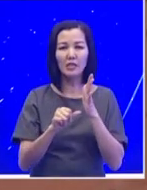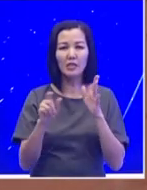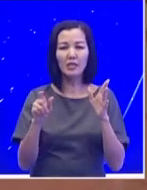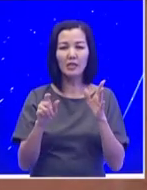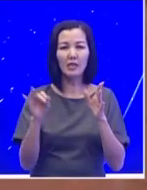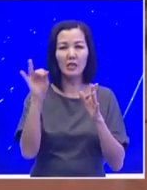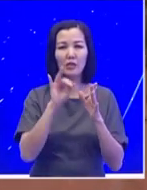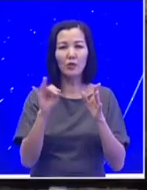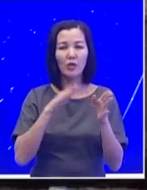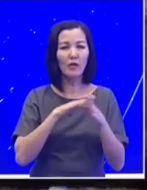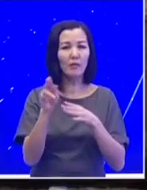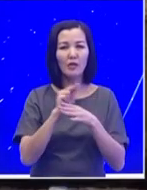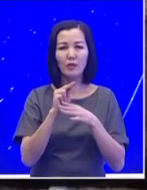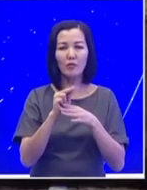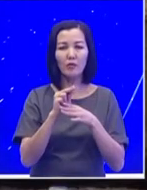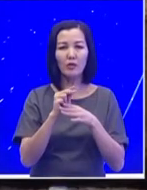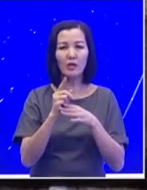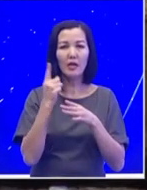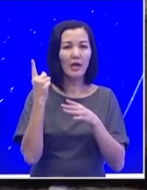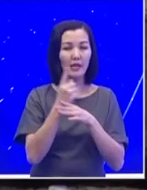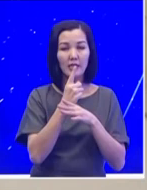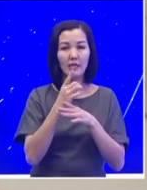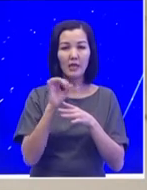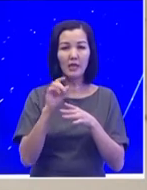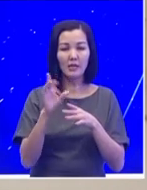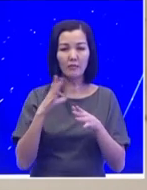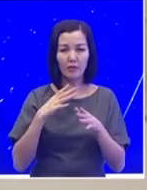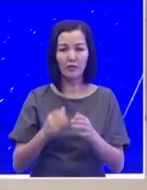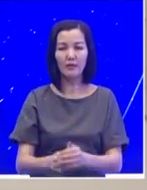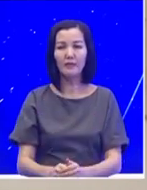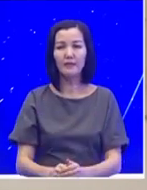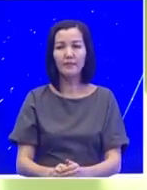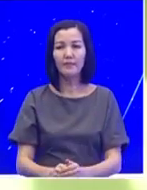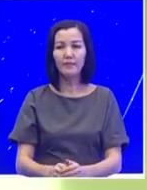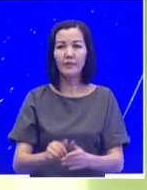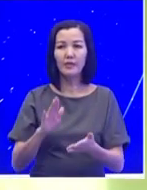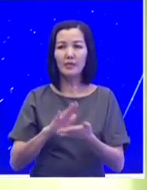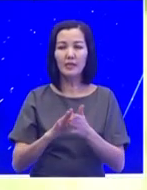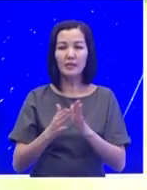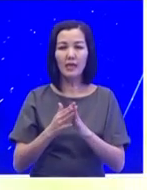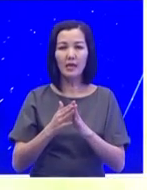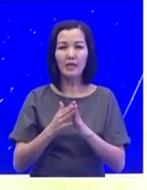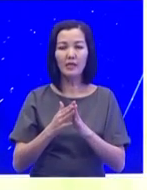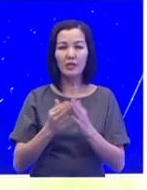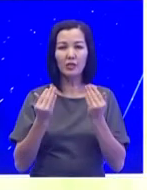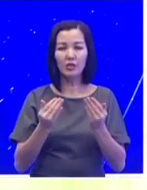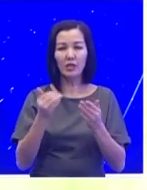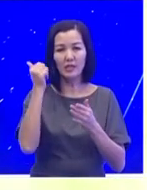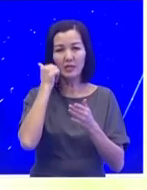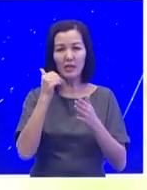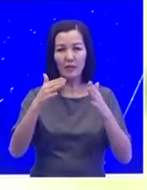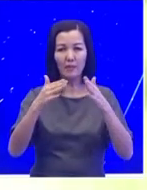60-летнюю историю капитальный ремонт проводился лишь единожды. И действительно, состояние школы оставляет желать лучшего.